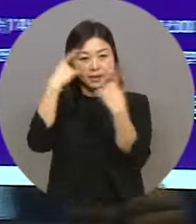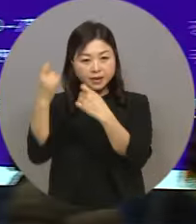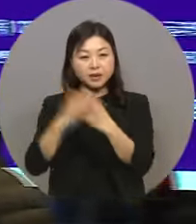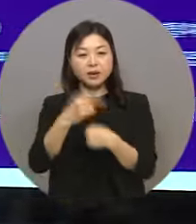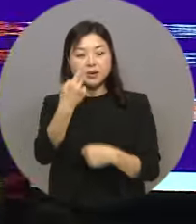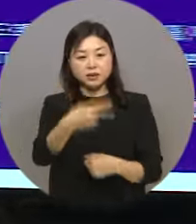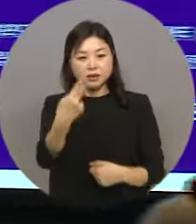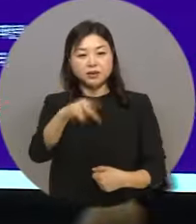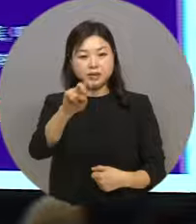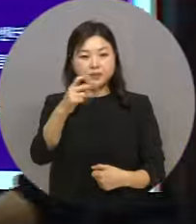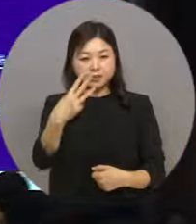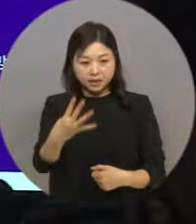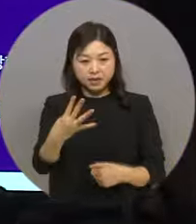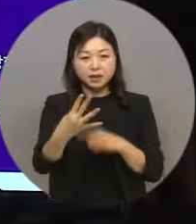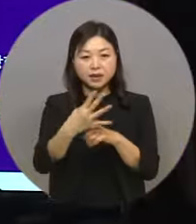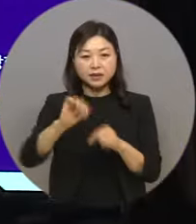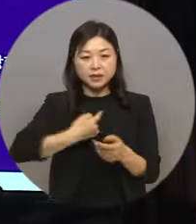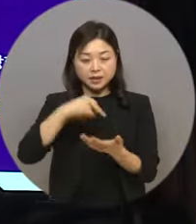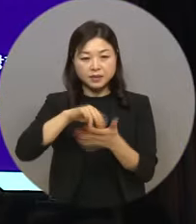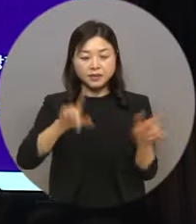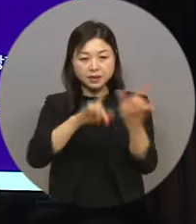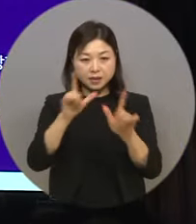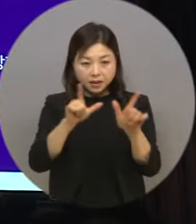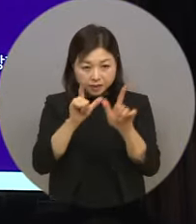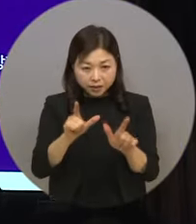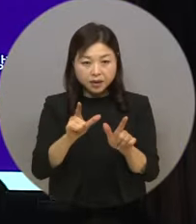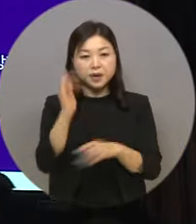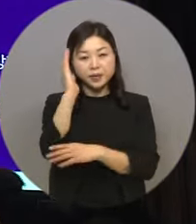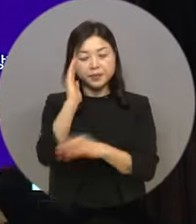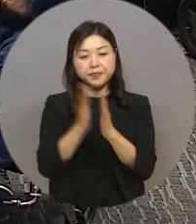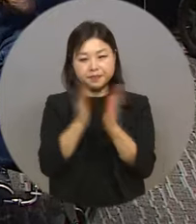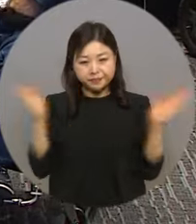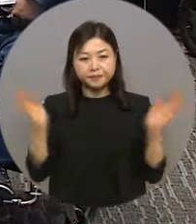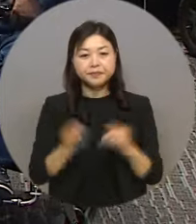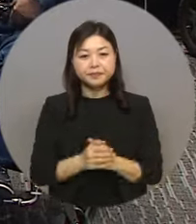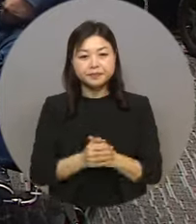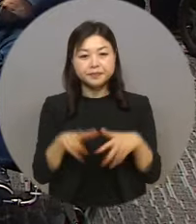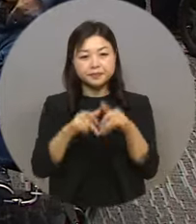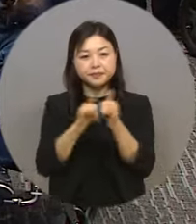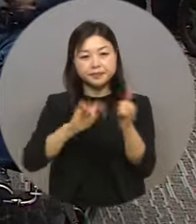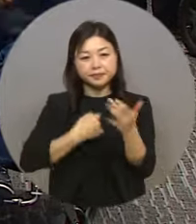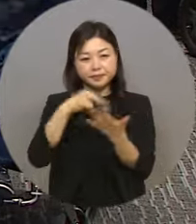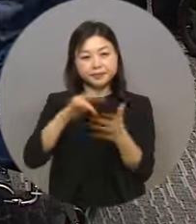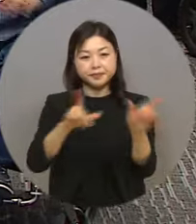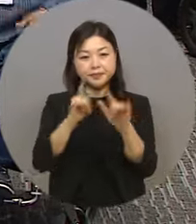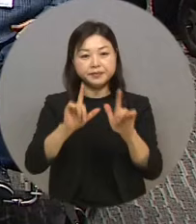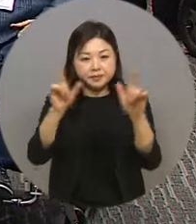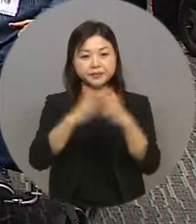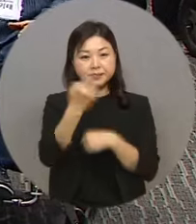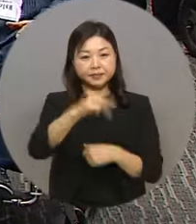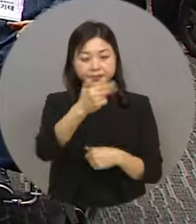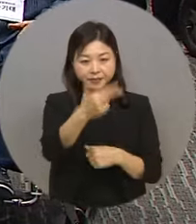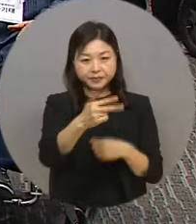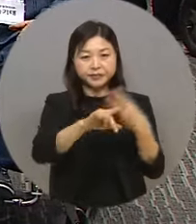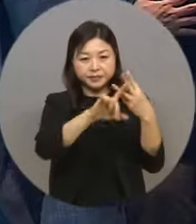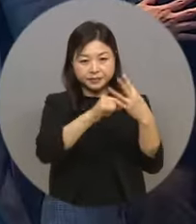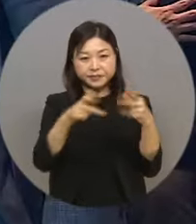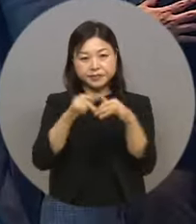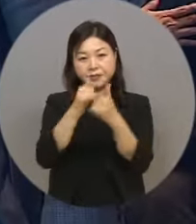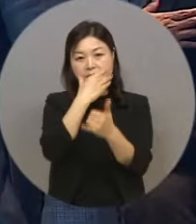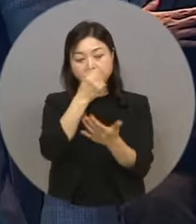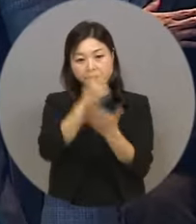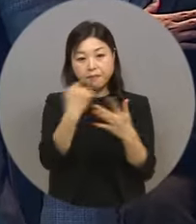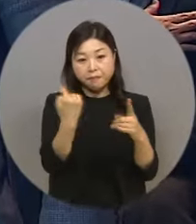2024 자립생활 컨퍼런스가 열렸습니다 장애인 자립 생활의 날은 2007년 3월 장애인 복지법